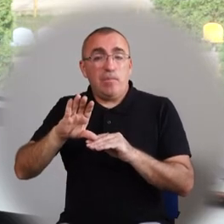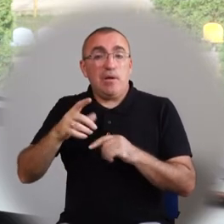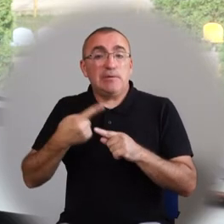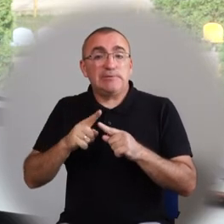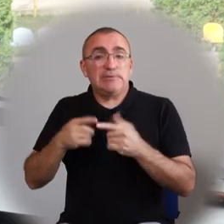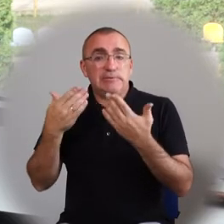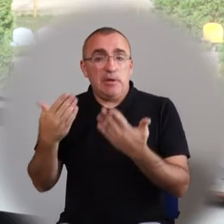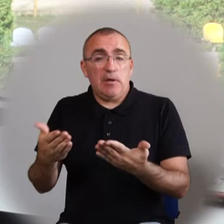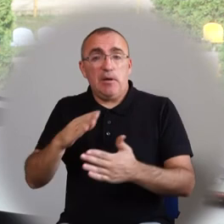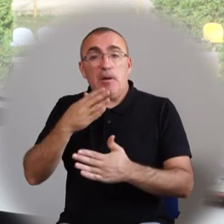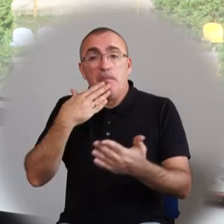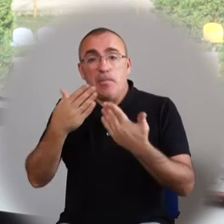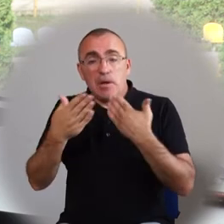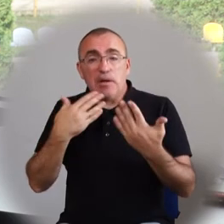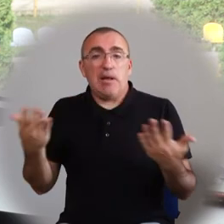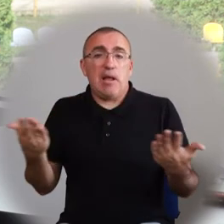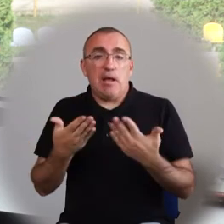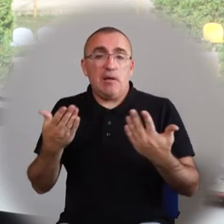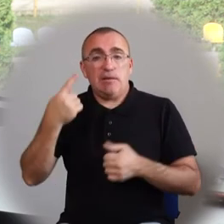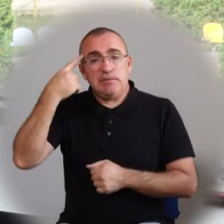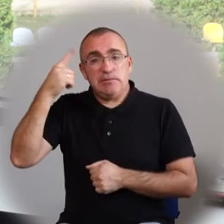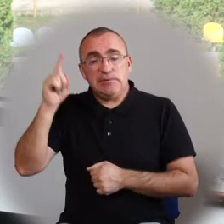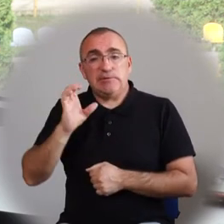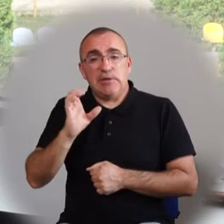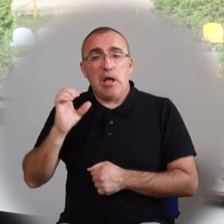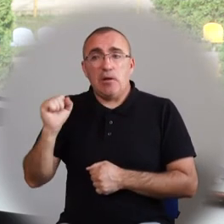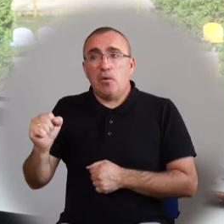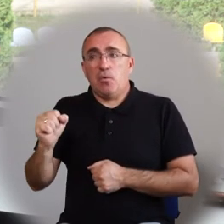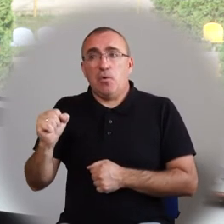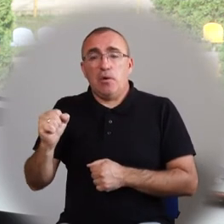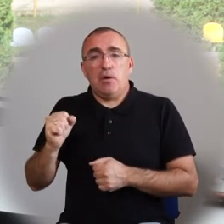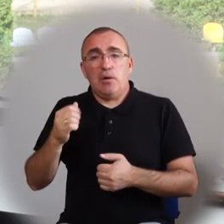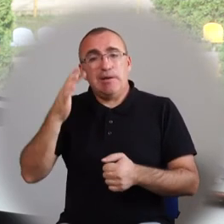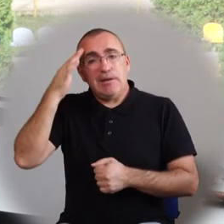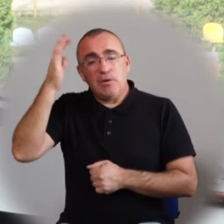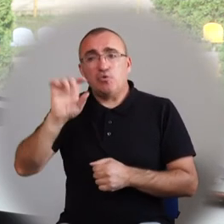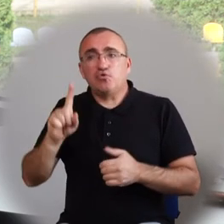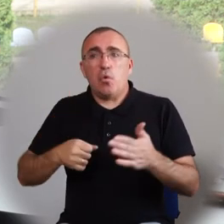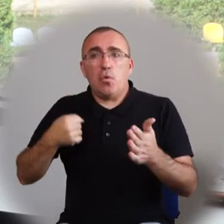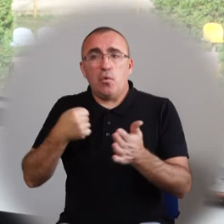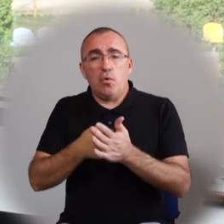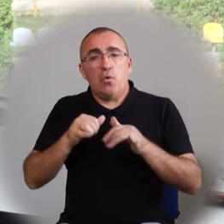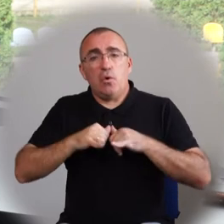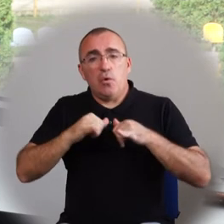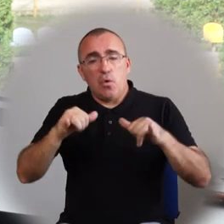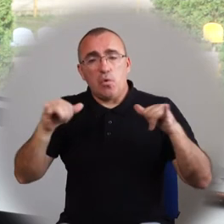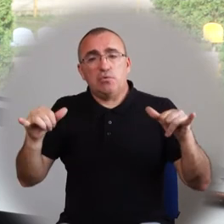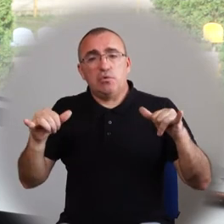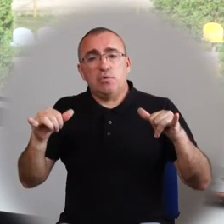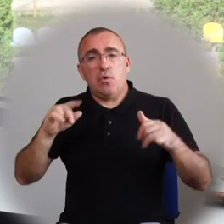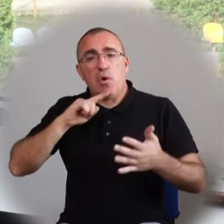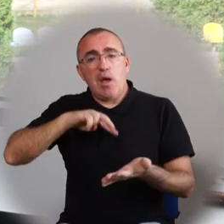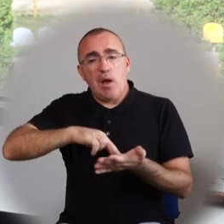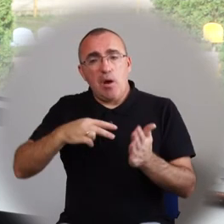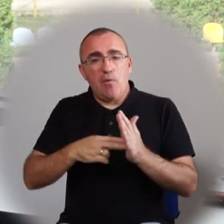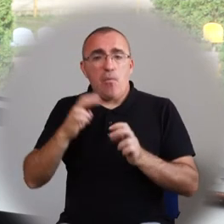наповнення бюджету, тому саме от підхід, який, і знаю, у Сергія Анатолійовича є ідеї щодо